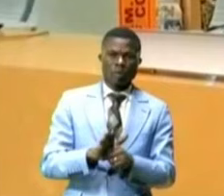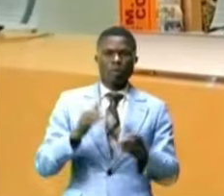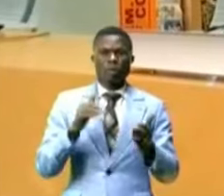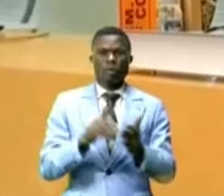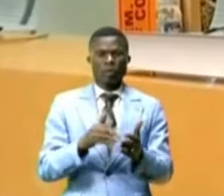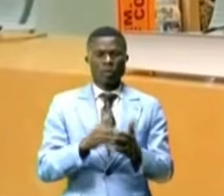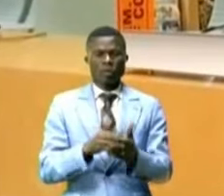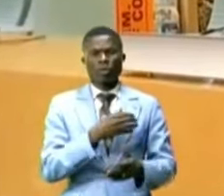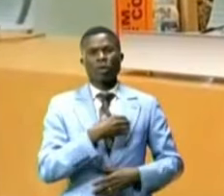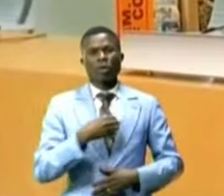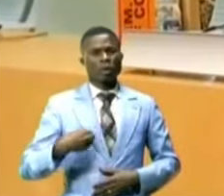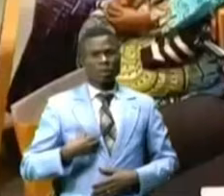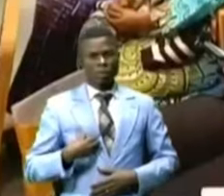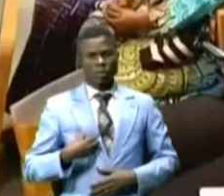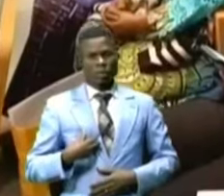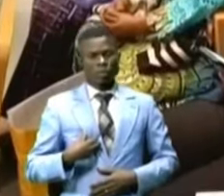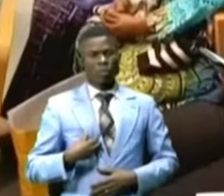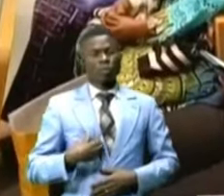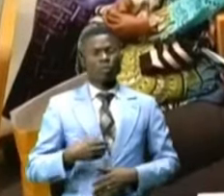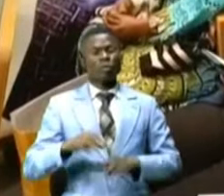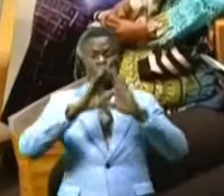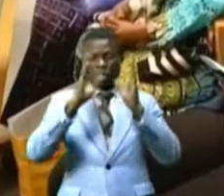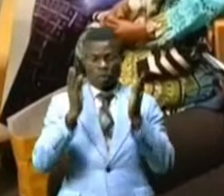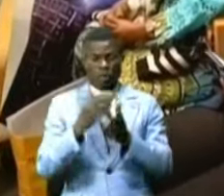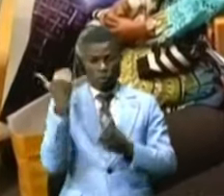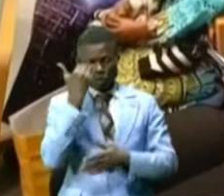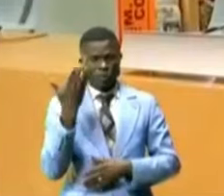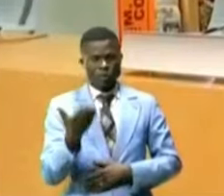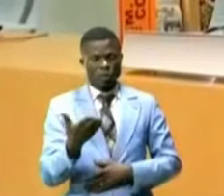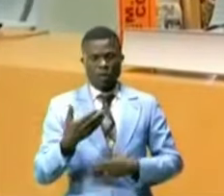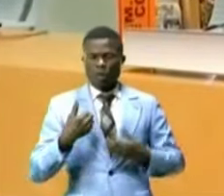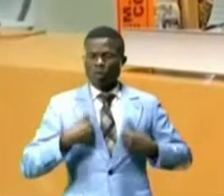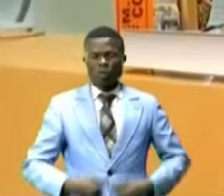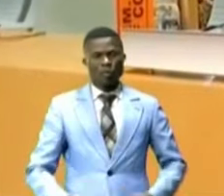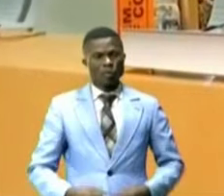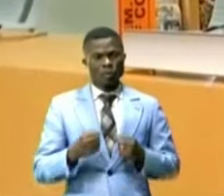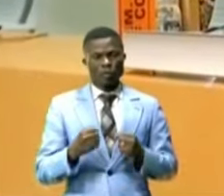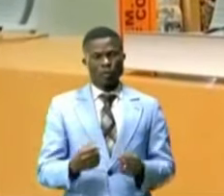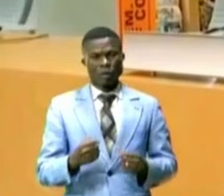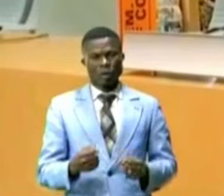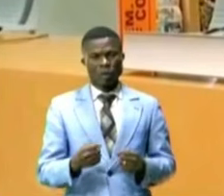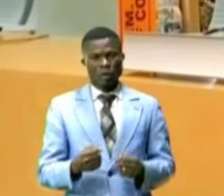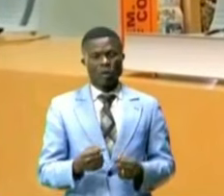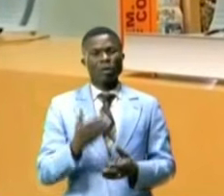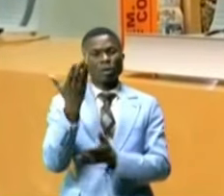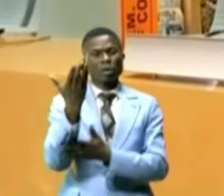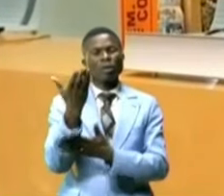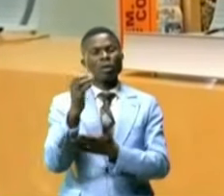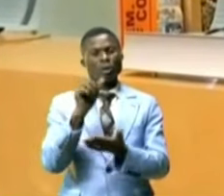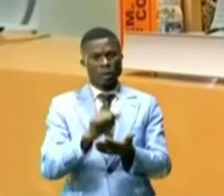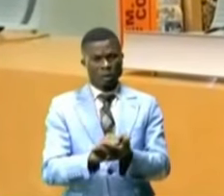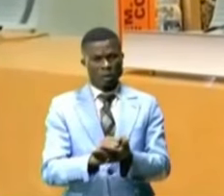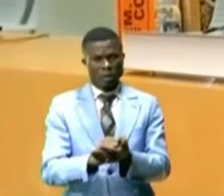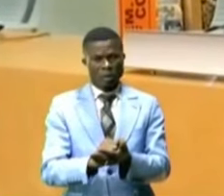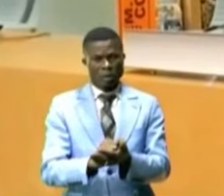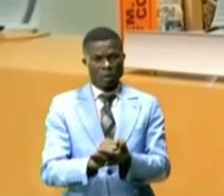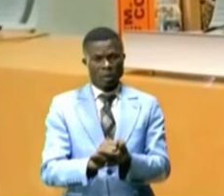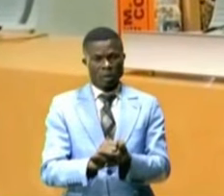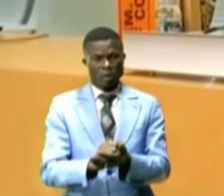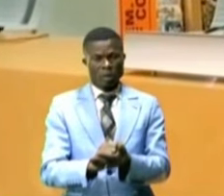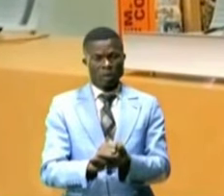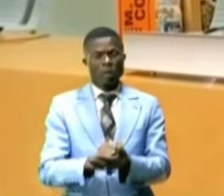aux femmes et aux filles sont exagérées. C'est mon plaidoyer du haut de cette